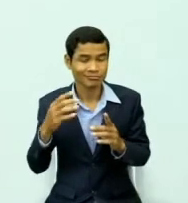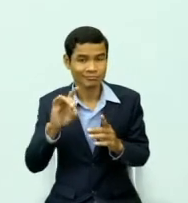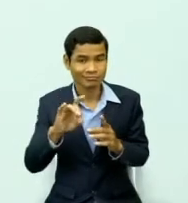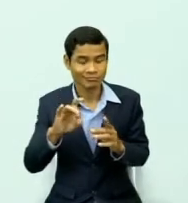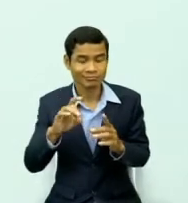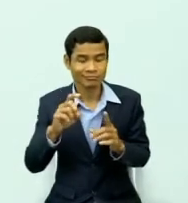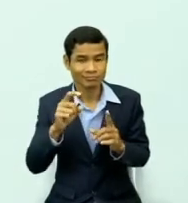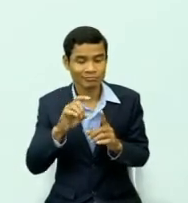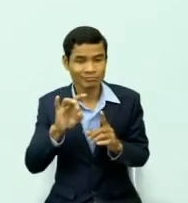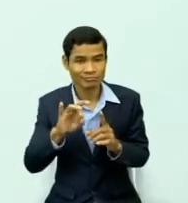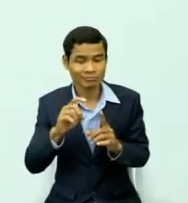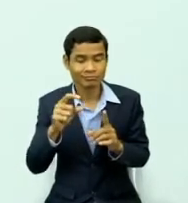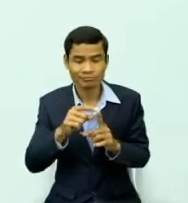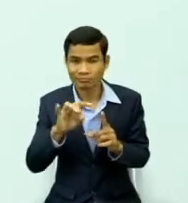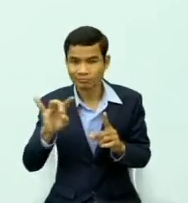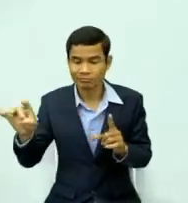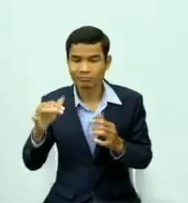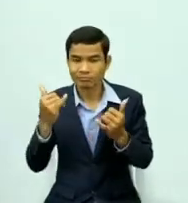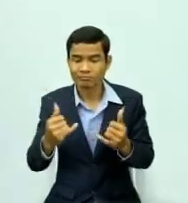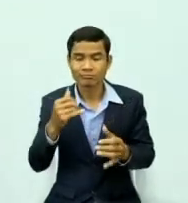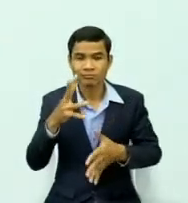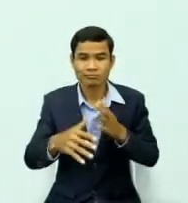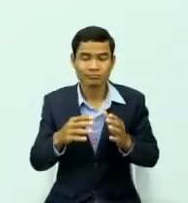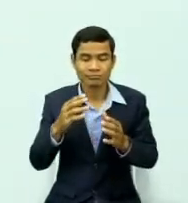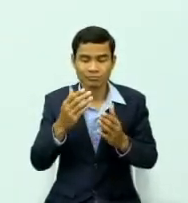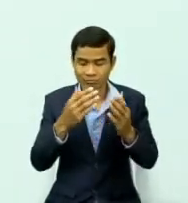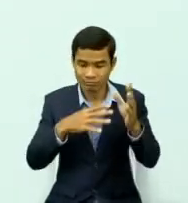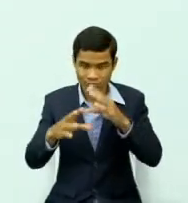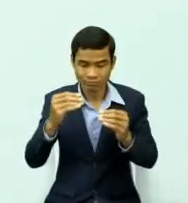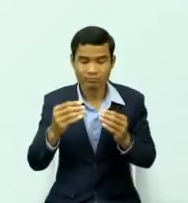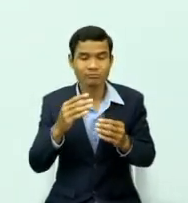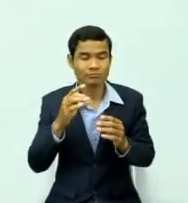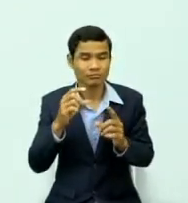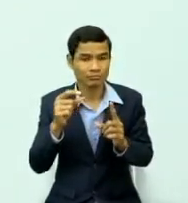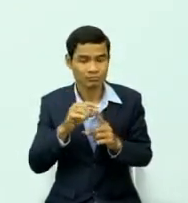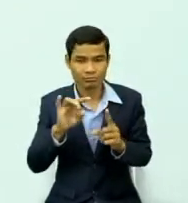đồng lòng con. Chà, tới đến án chuyện.